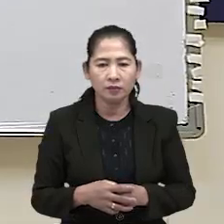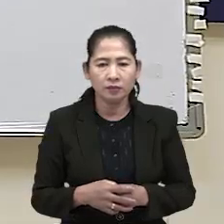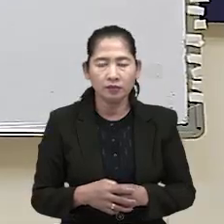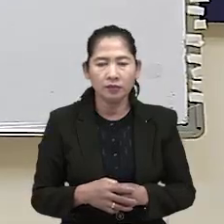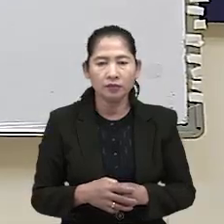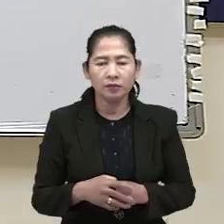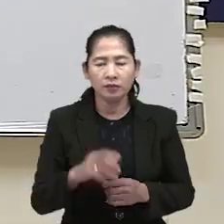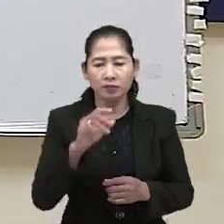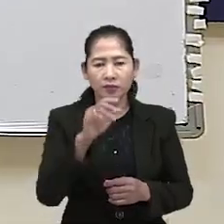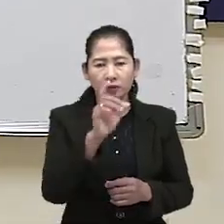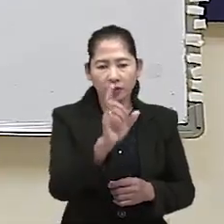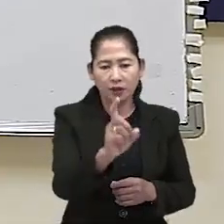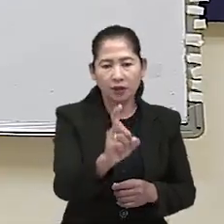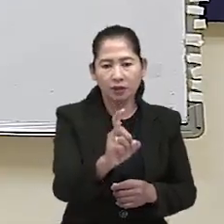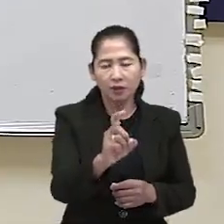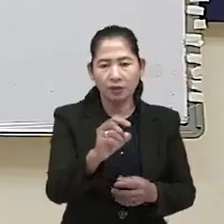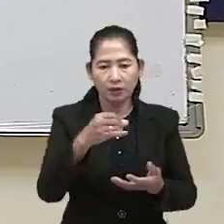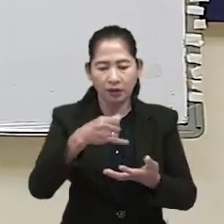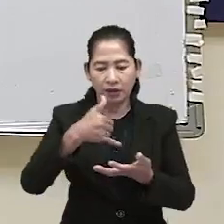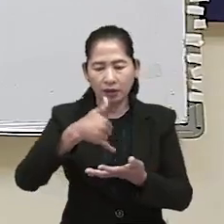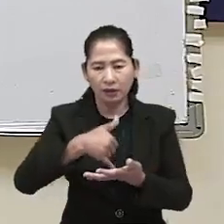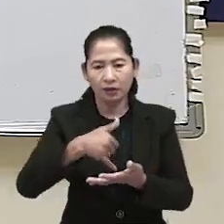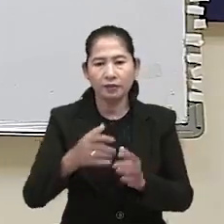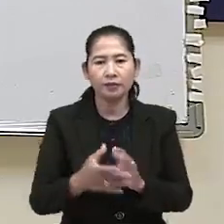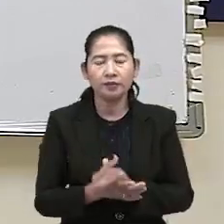ចាអញ្ចឹងចំណុចកថ្ងៃនេះ